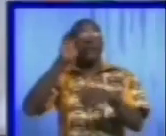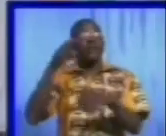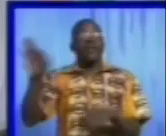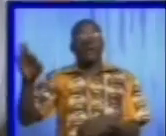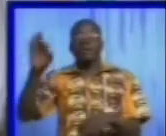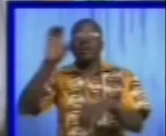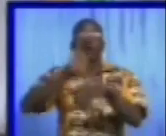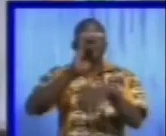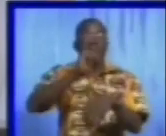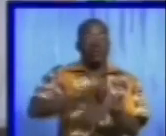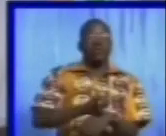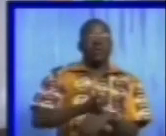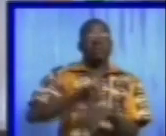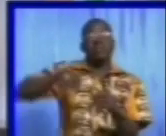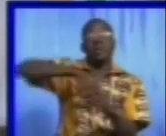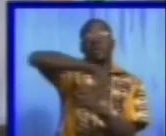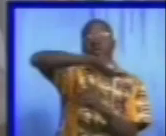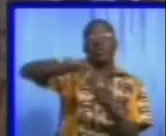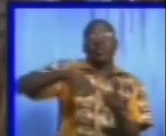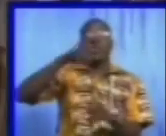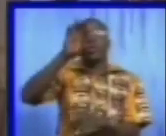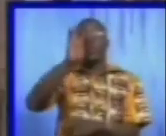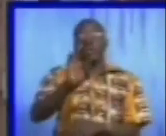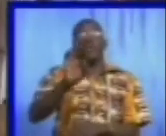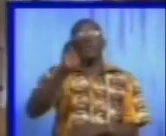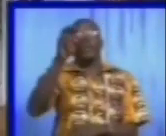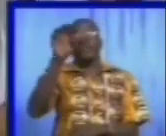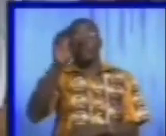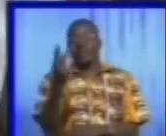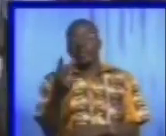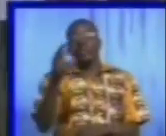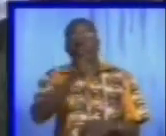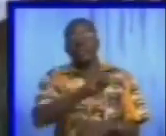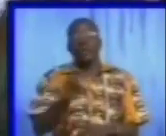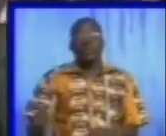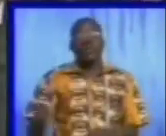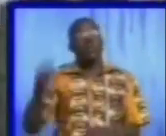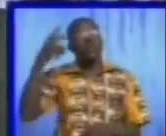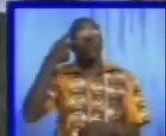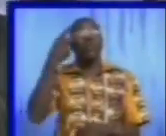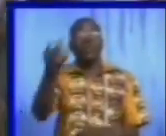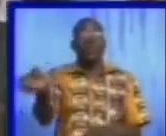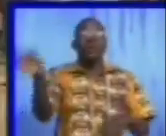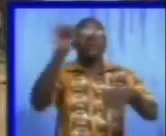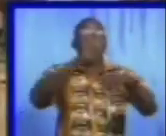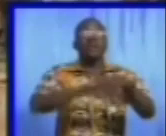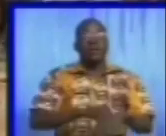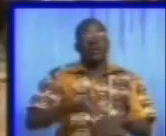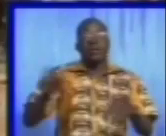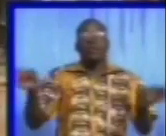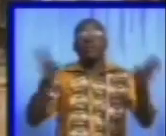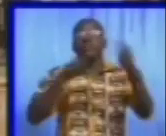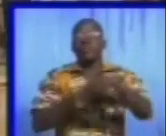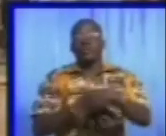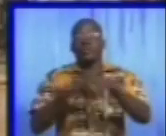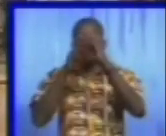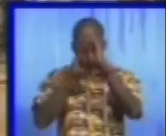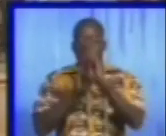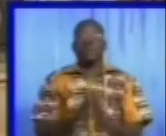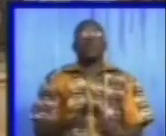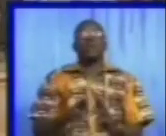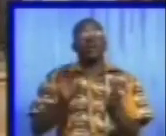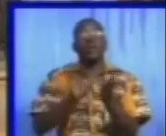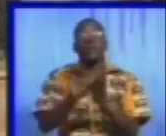d'Ivoire, c'est le tour des arrondissements numéro 9 et numéro 2 de Ouagadougou de voir installer officiellement leurs bureaux respectifs